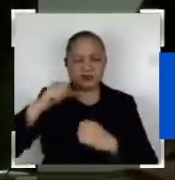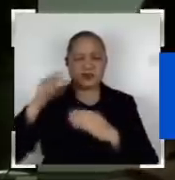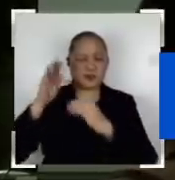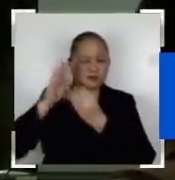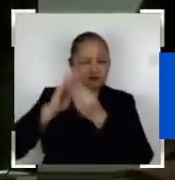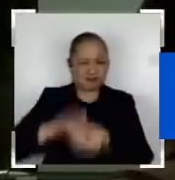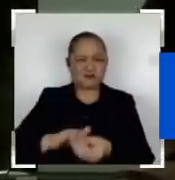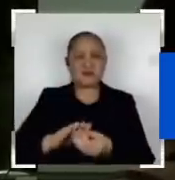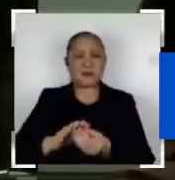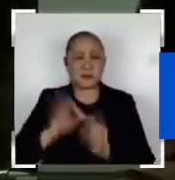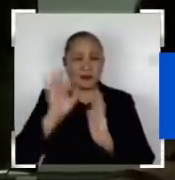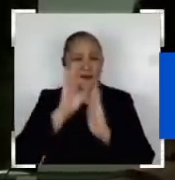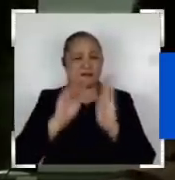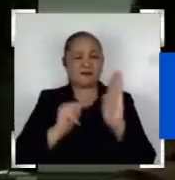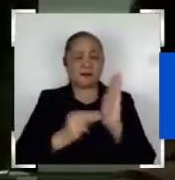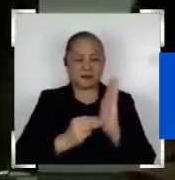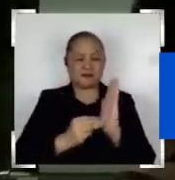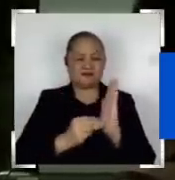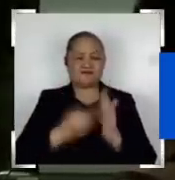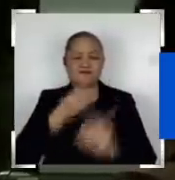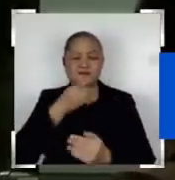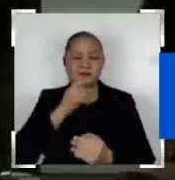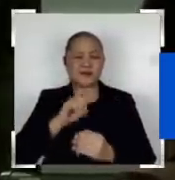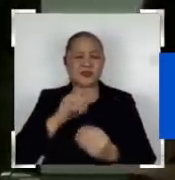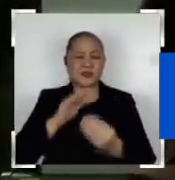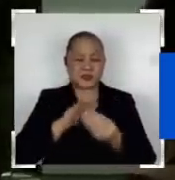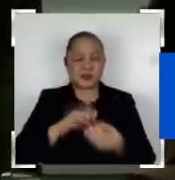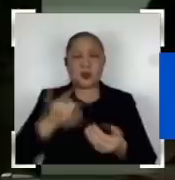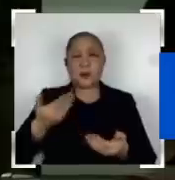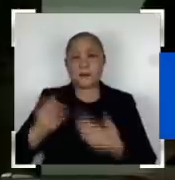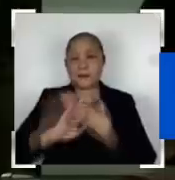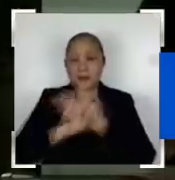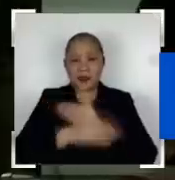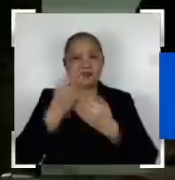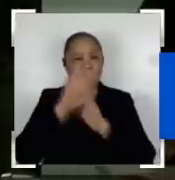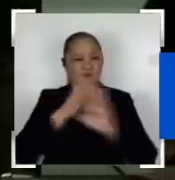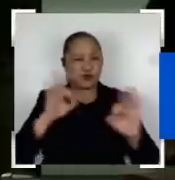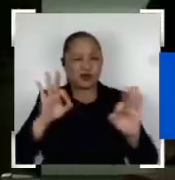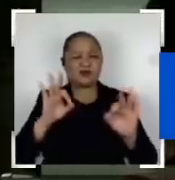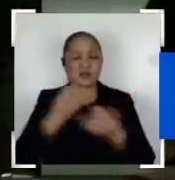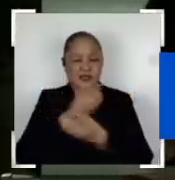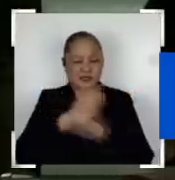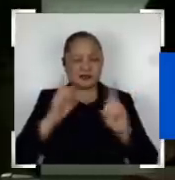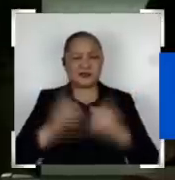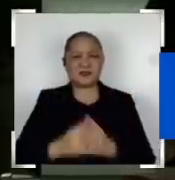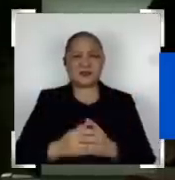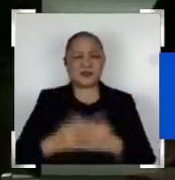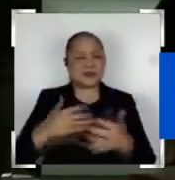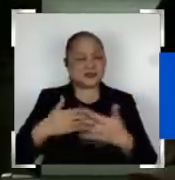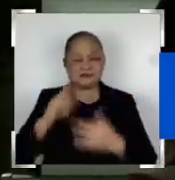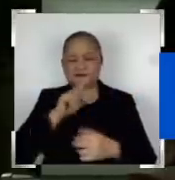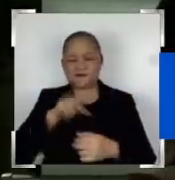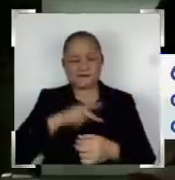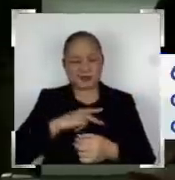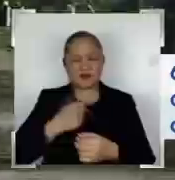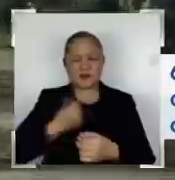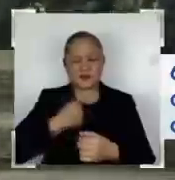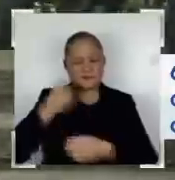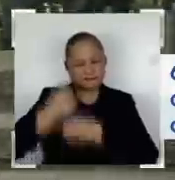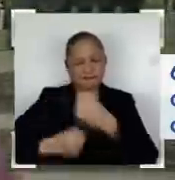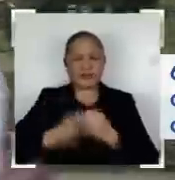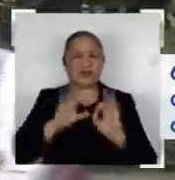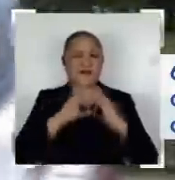dictatorship, who helped give us back our democracy and freedom, often at great personal cost to them and their families.